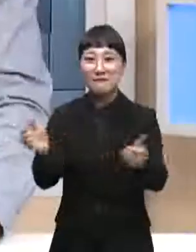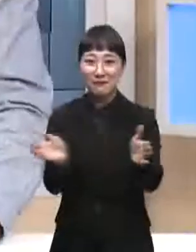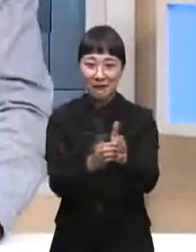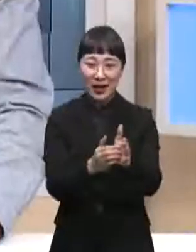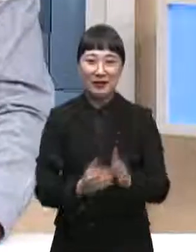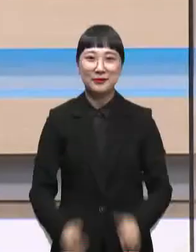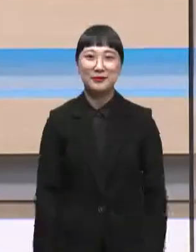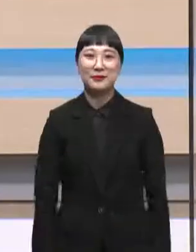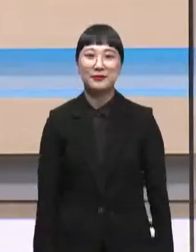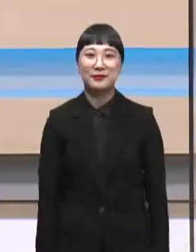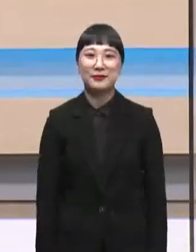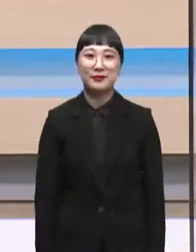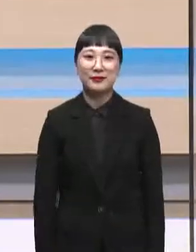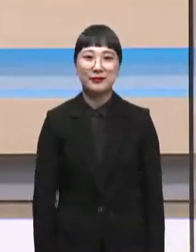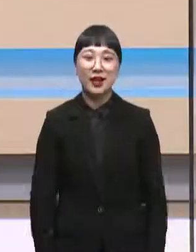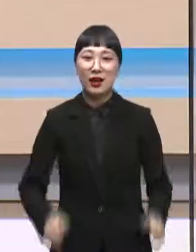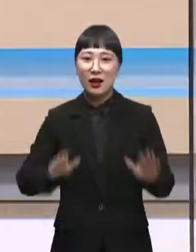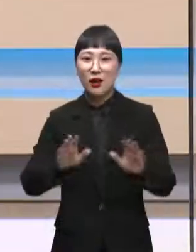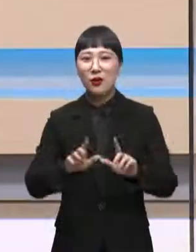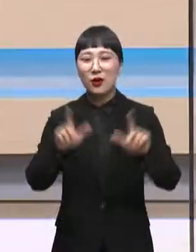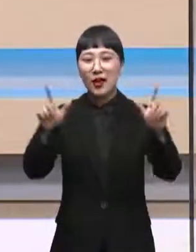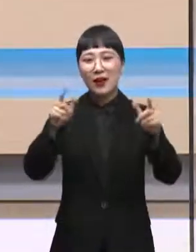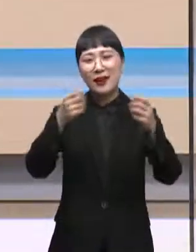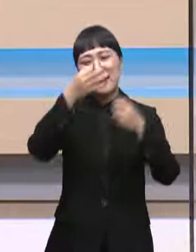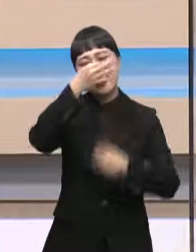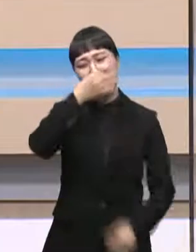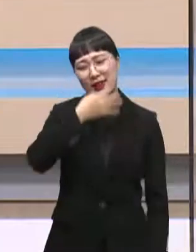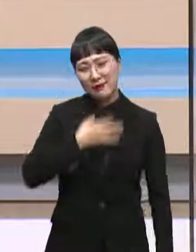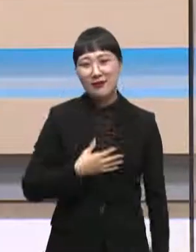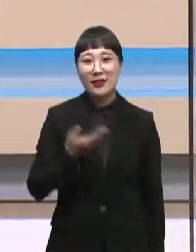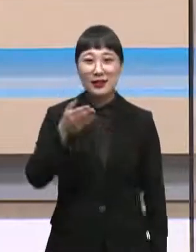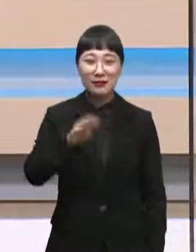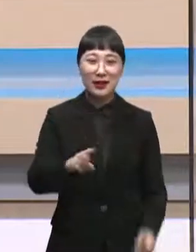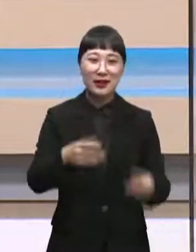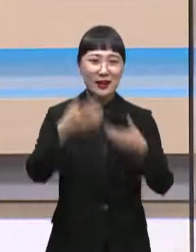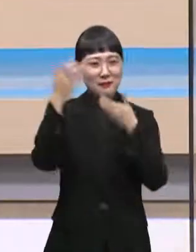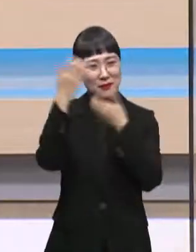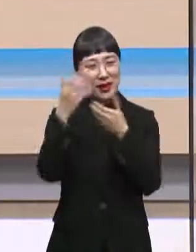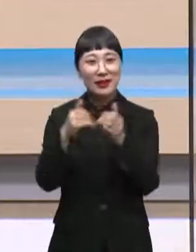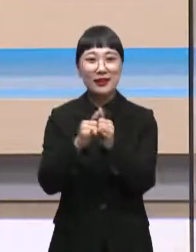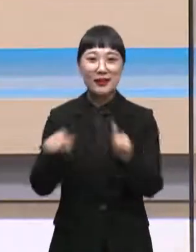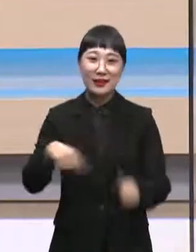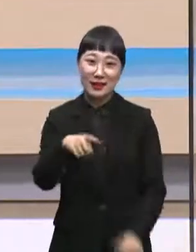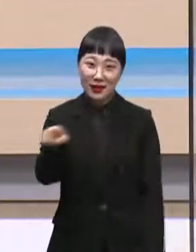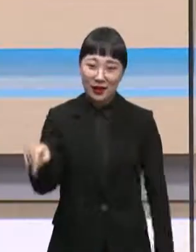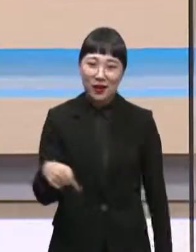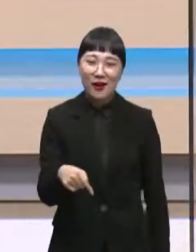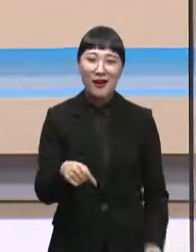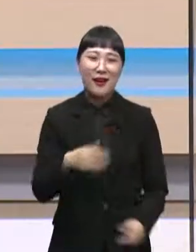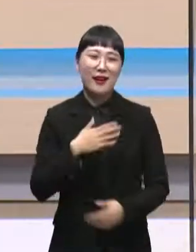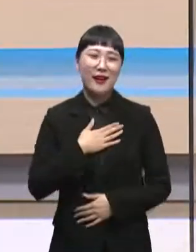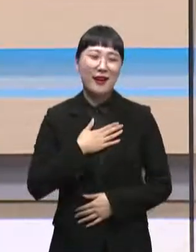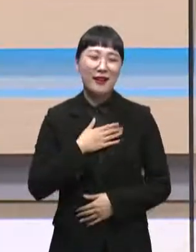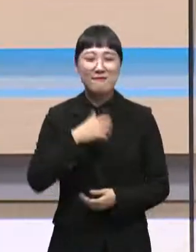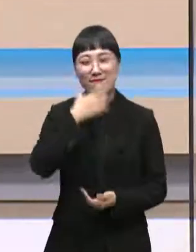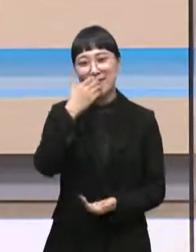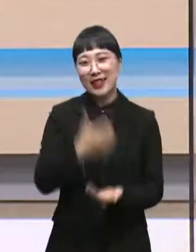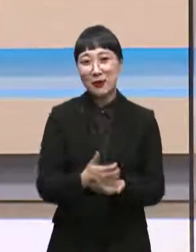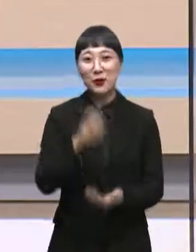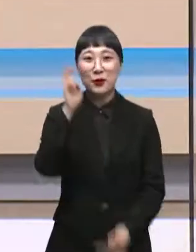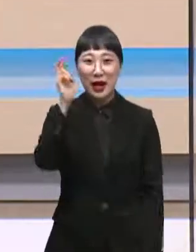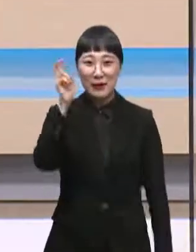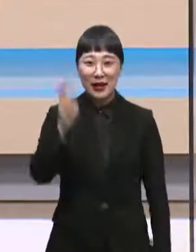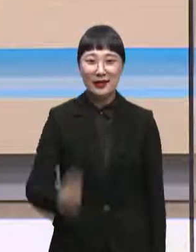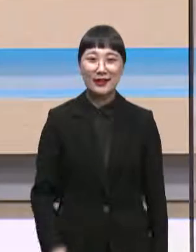성 보겠읍니다 4 이렇게 힘든 시기를 함께 한 인천유나이티드 팬들도 지금 이렇게 가슴이 뭉클 할 것 같은데요